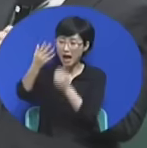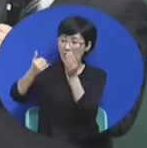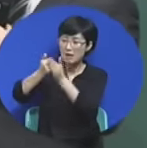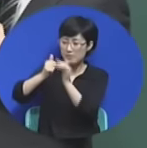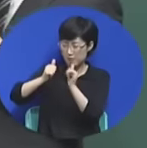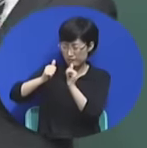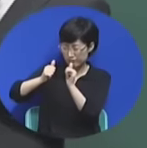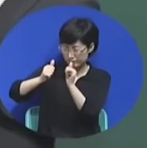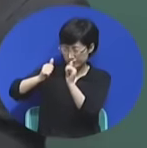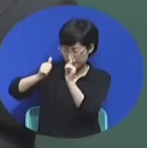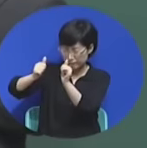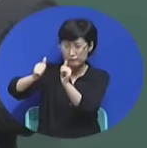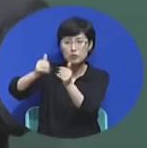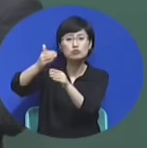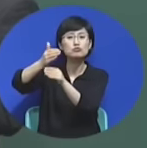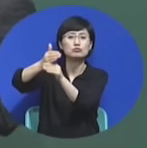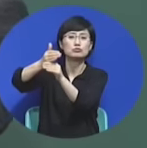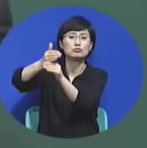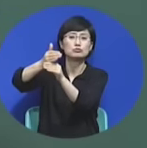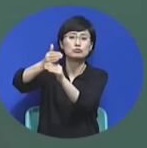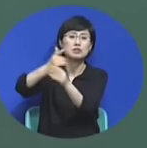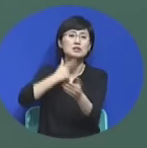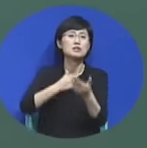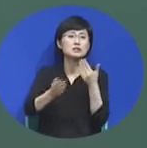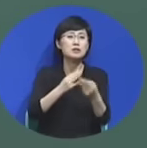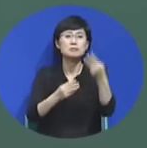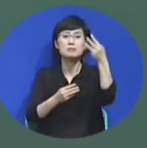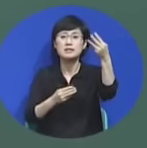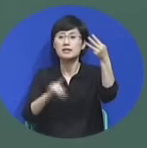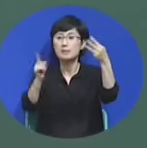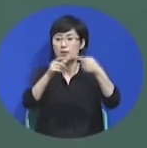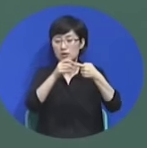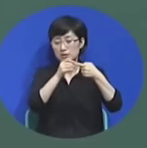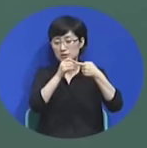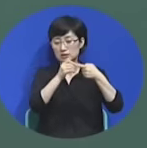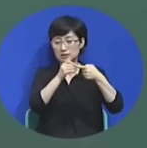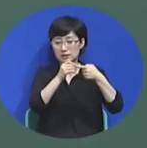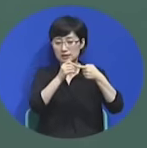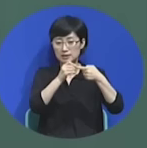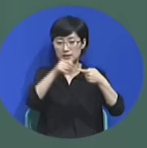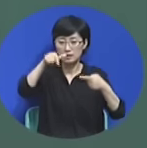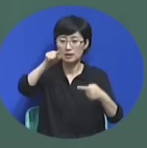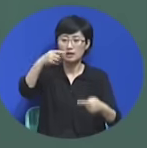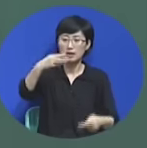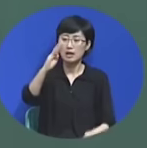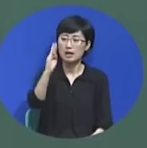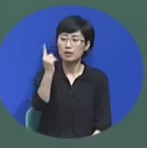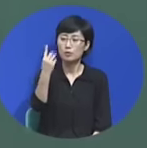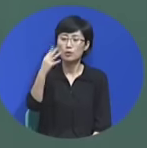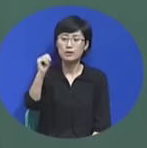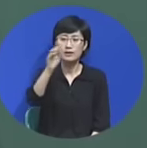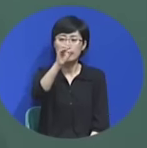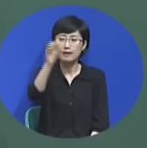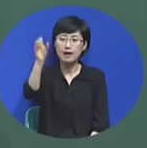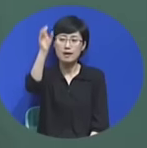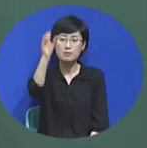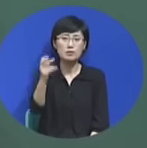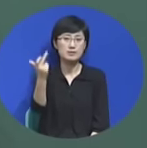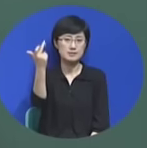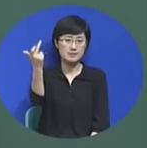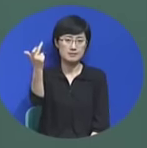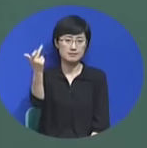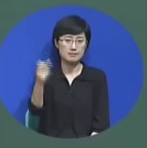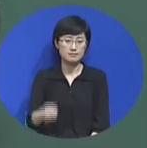这是出自神的热心。 여러분 그 세 가지 체험이 뭡니까? 这三个体验是什么？ 첫째가 바로 갈보리산입니다. 第一个就是加略山。